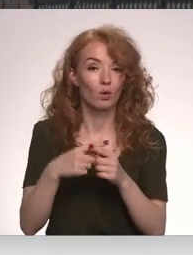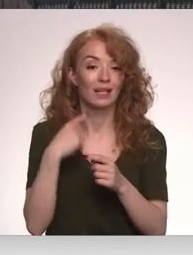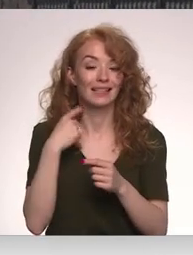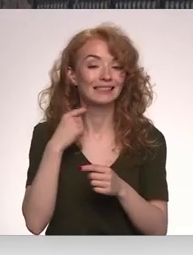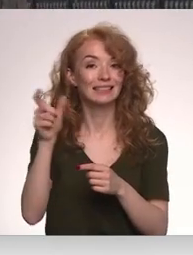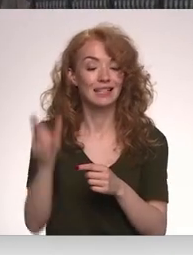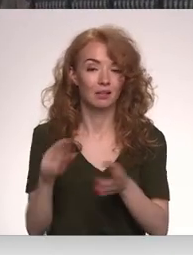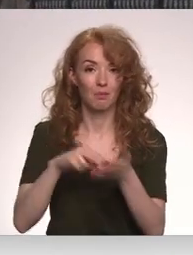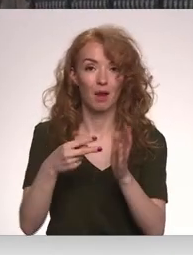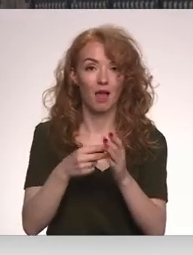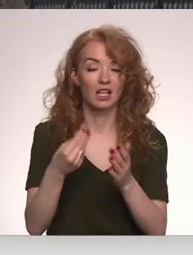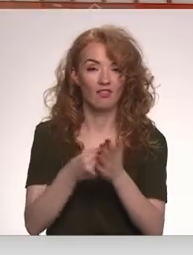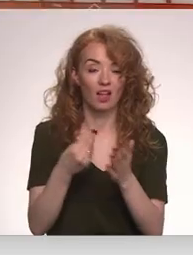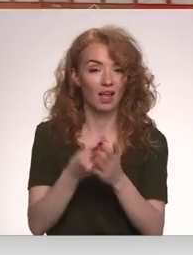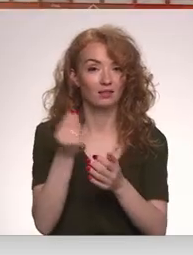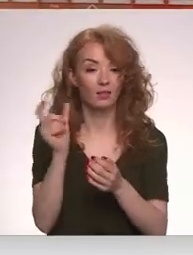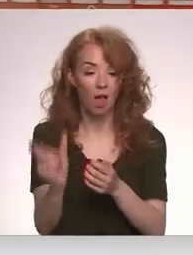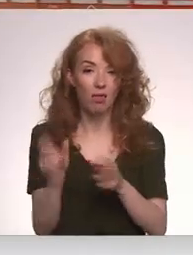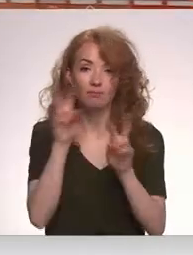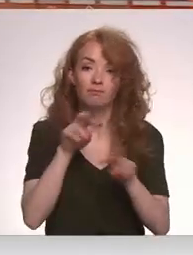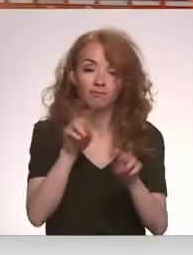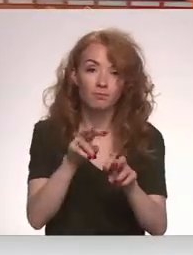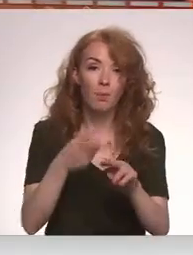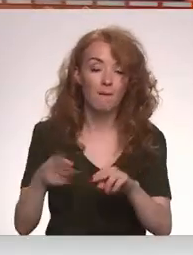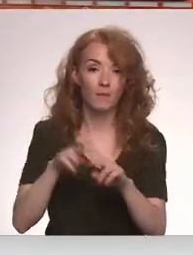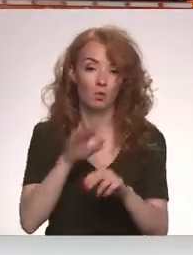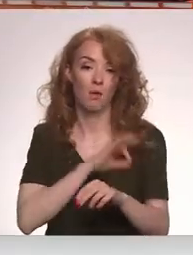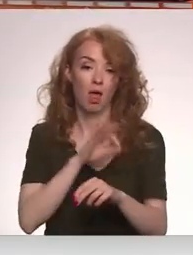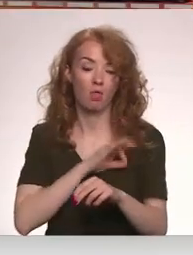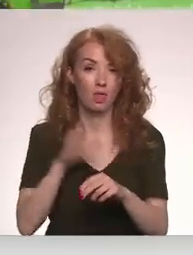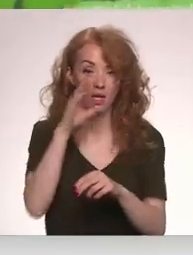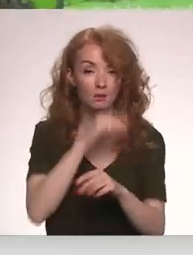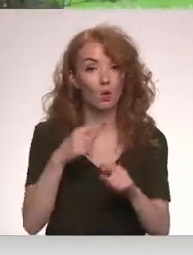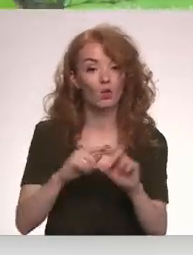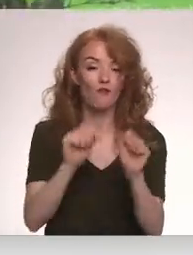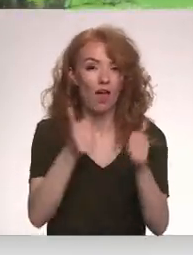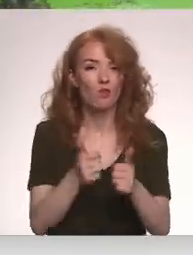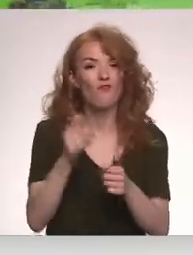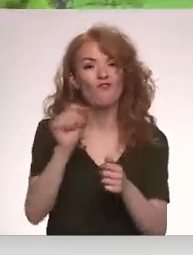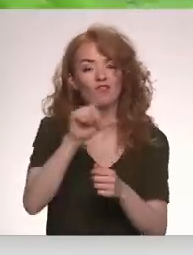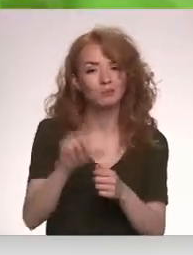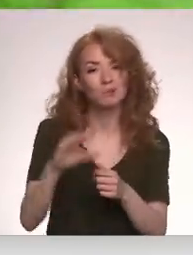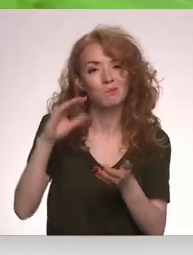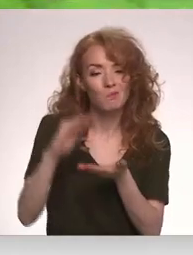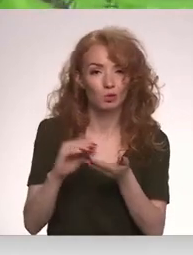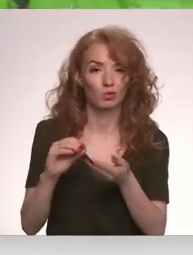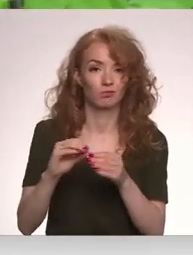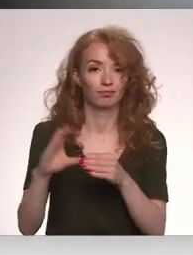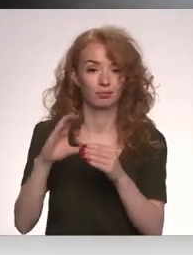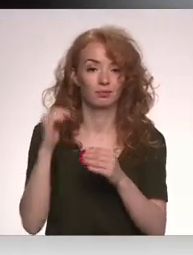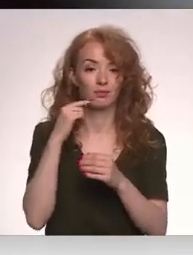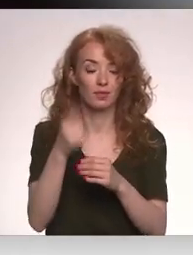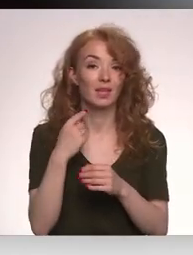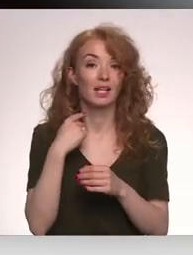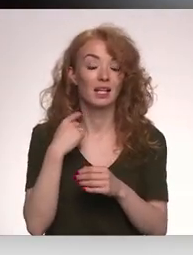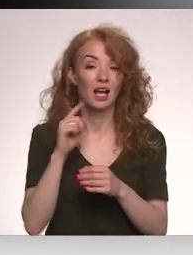Īvete plāno vairāk izvērtēt cenas, lūkot pēc papildus peļņas iespējām un veidot kaut mazus, bet uzkrājumus. Rīgā jau